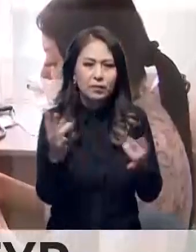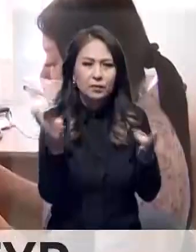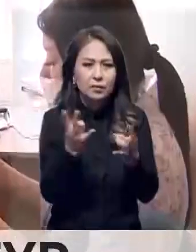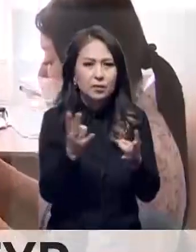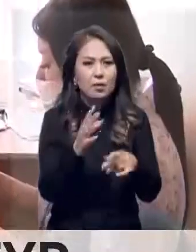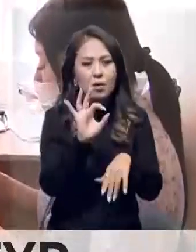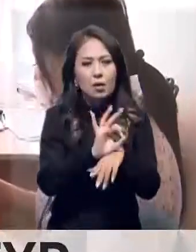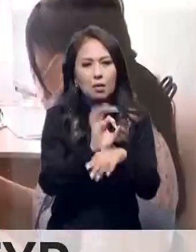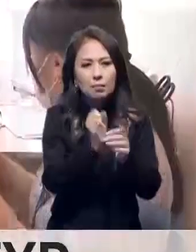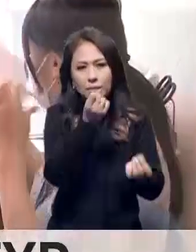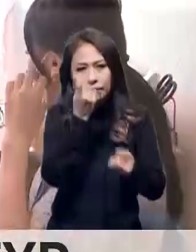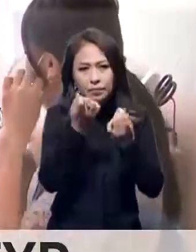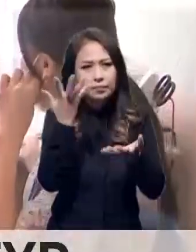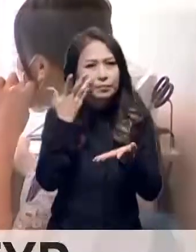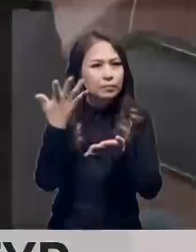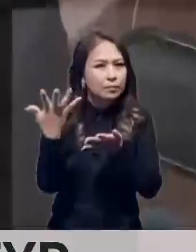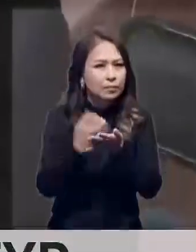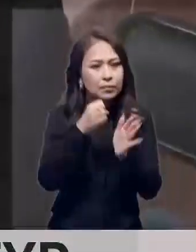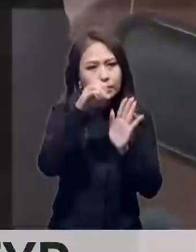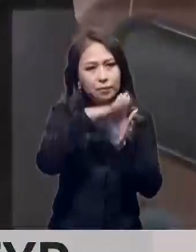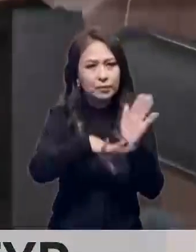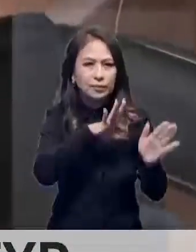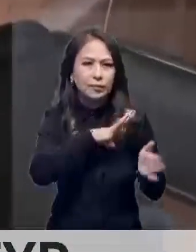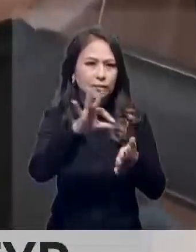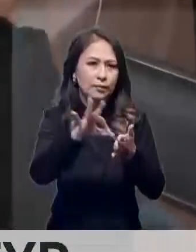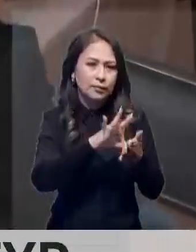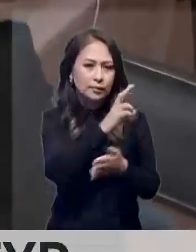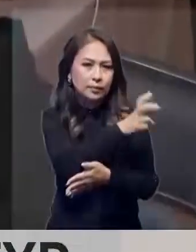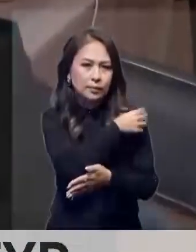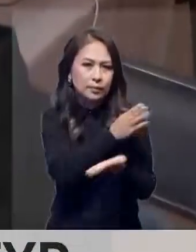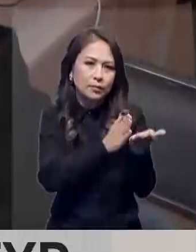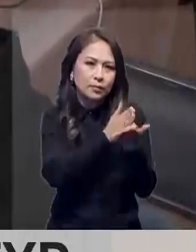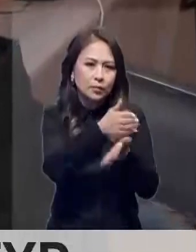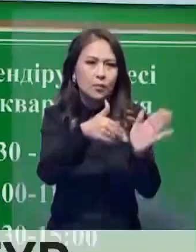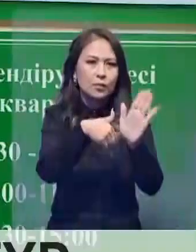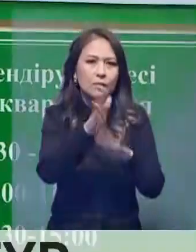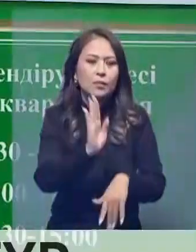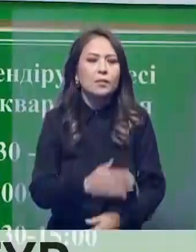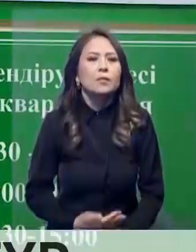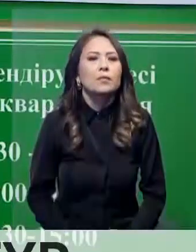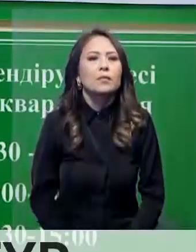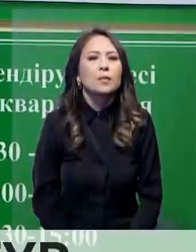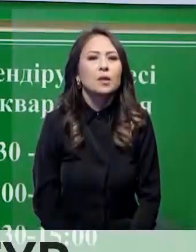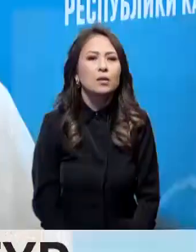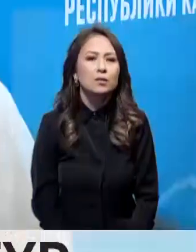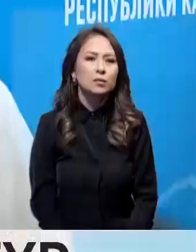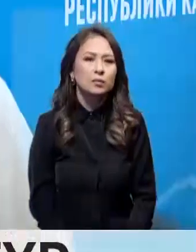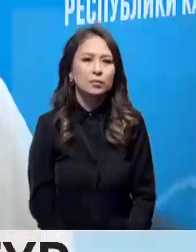мамандар. Ауру белгілері байқалған сәтте асқындырмай бірден дәрігерге жүгінген жөн.